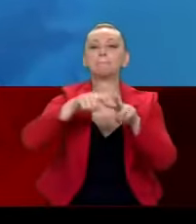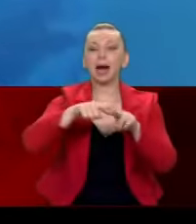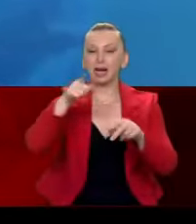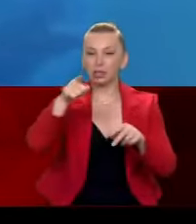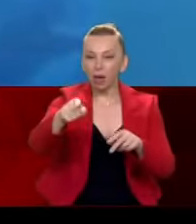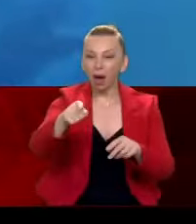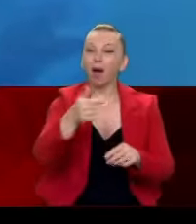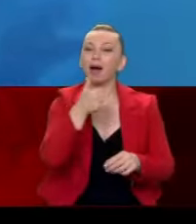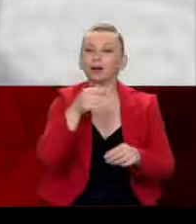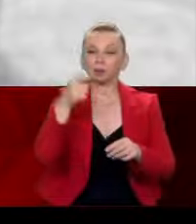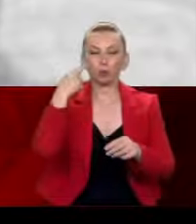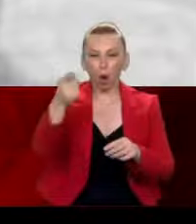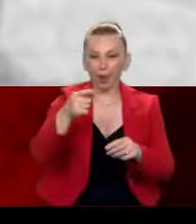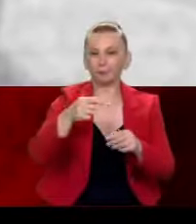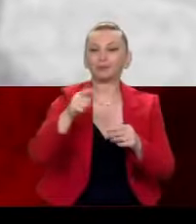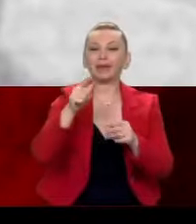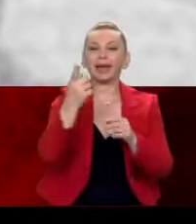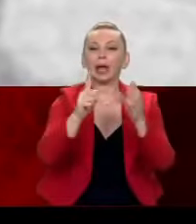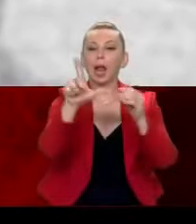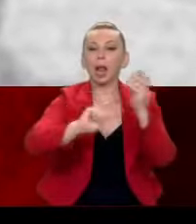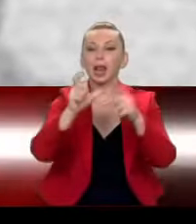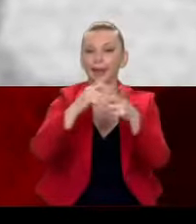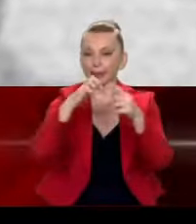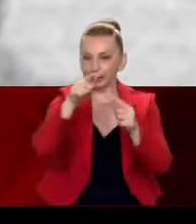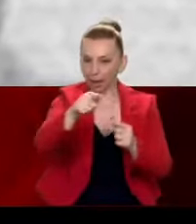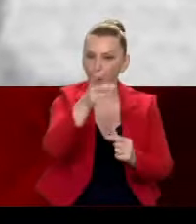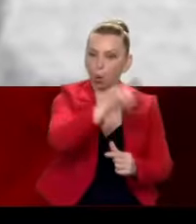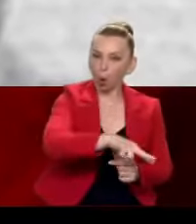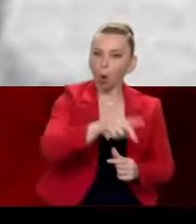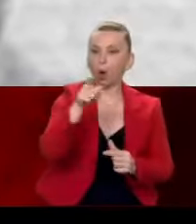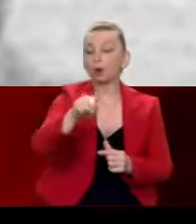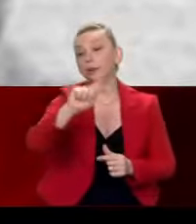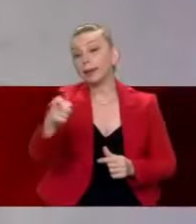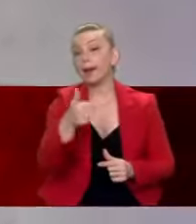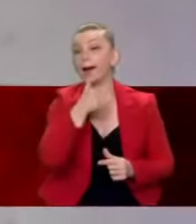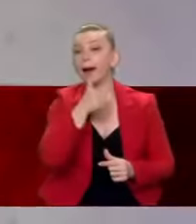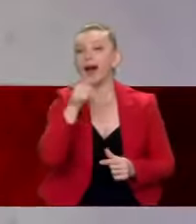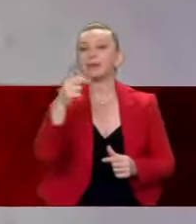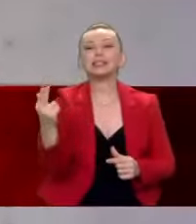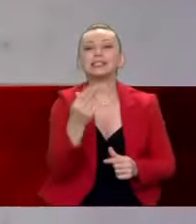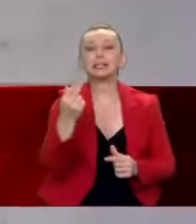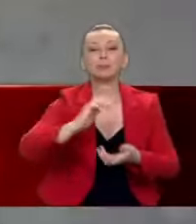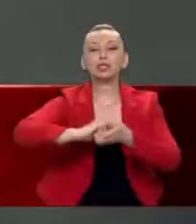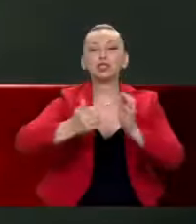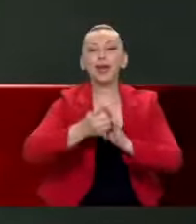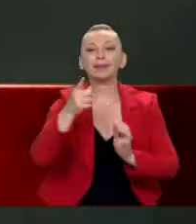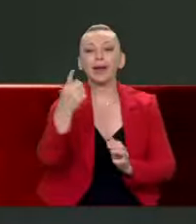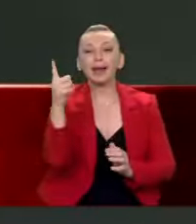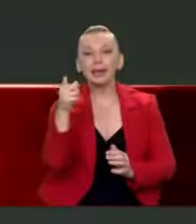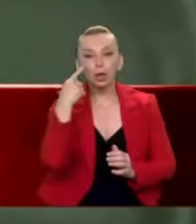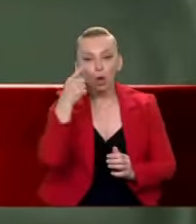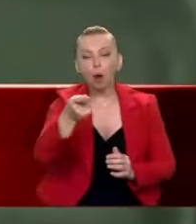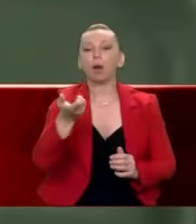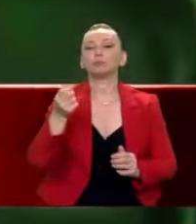Usta Hüseyin'in öldürülmesi, diğeri ise 8 Eylül 2022'de Sırp çete lideri Jovan Vukat için uğradığı suikasti.